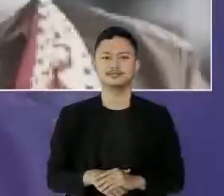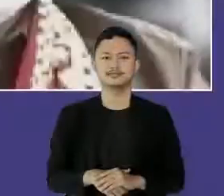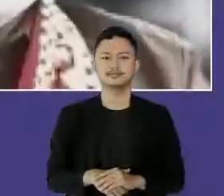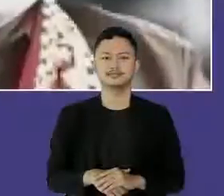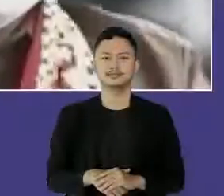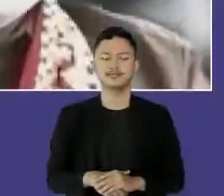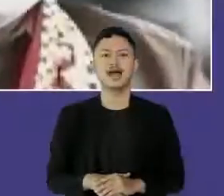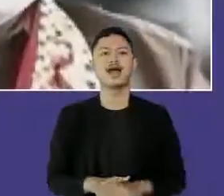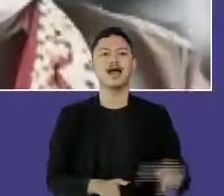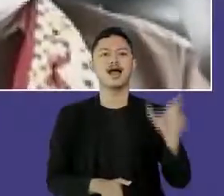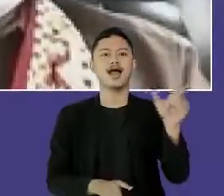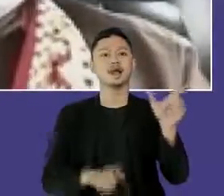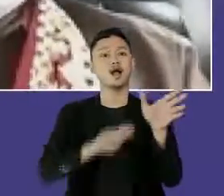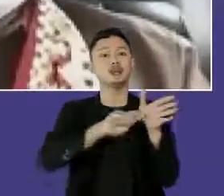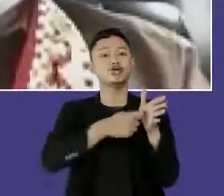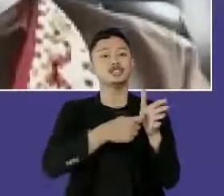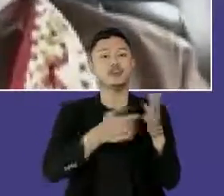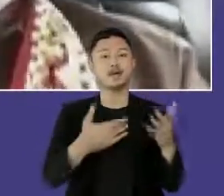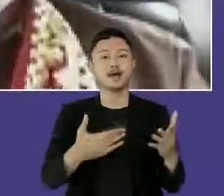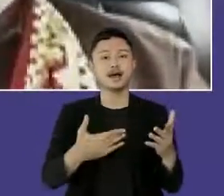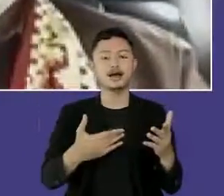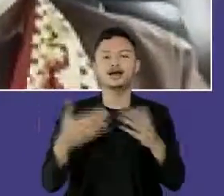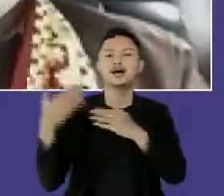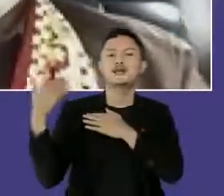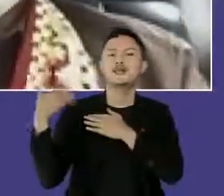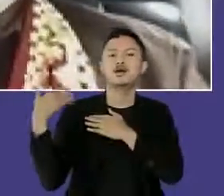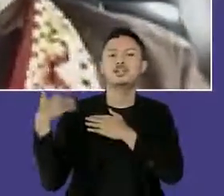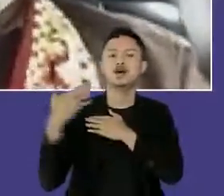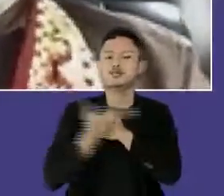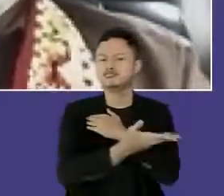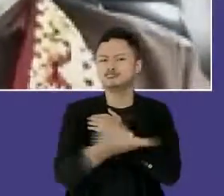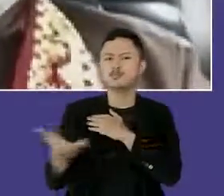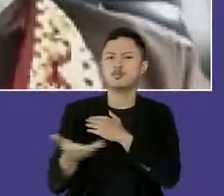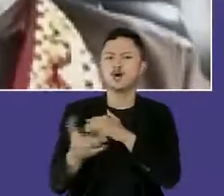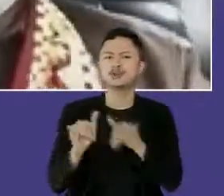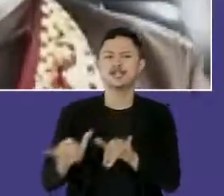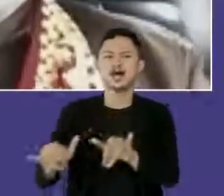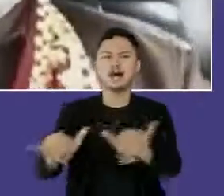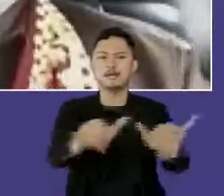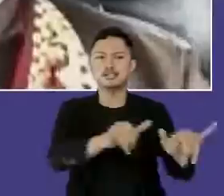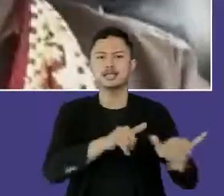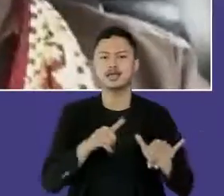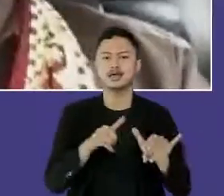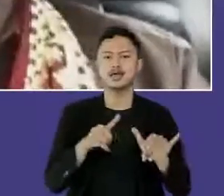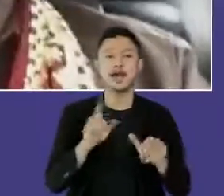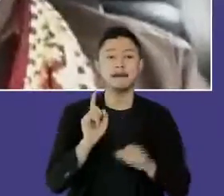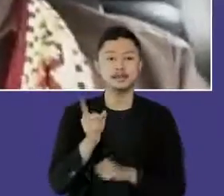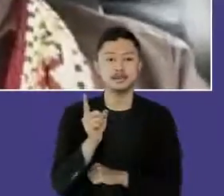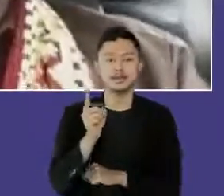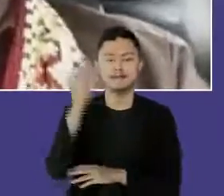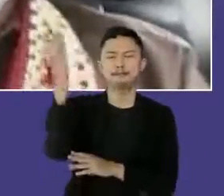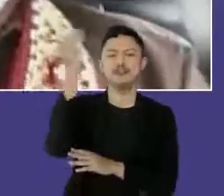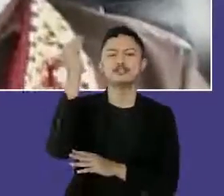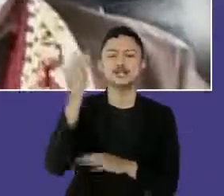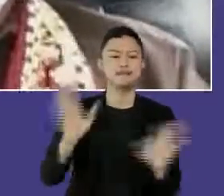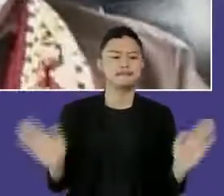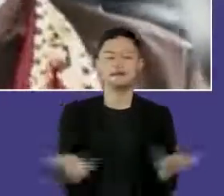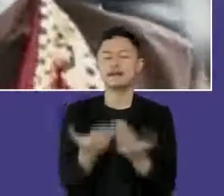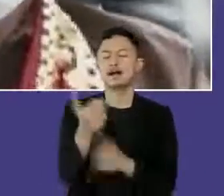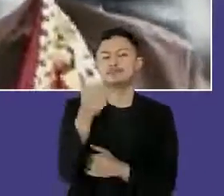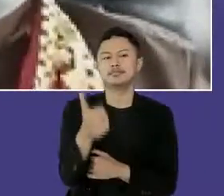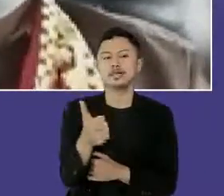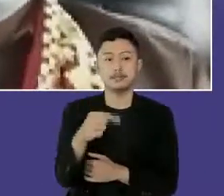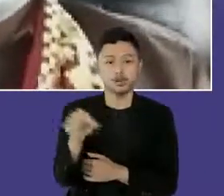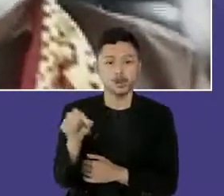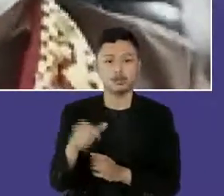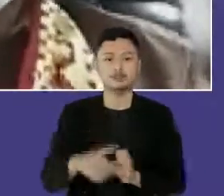adalah keterlibatan dari para pemangku kepentingan untuk turut bersama-sama agar sektor pariwisata ini bisa bangkit.